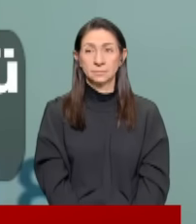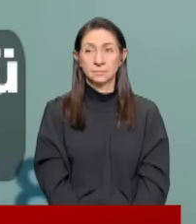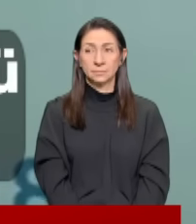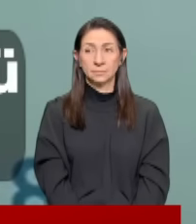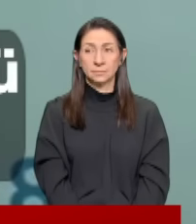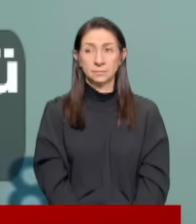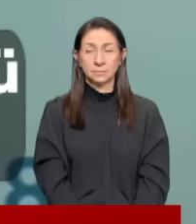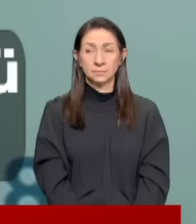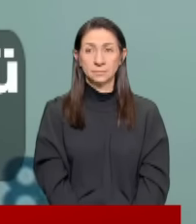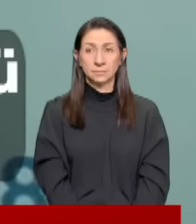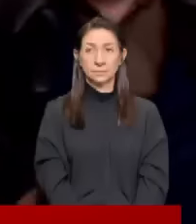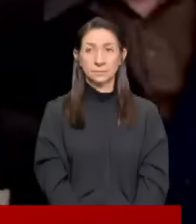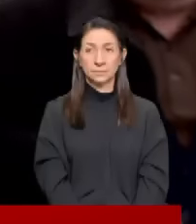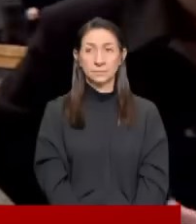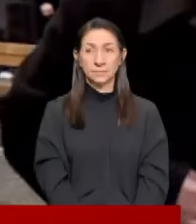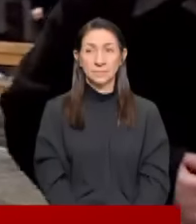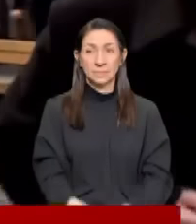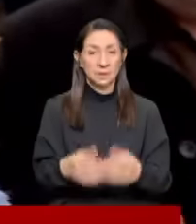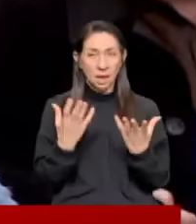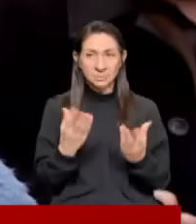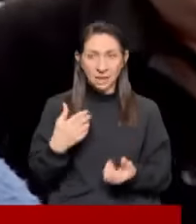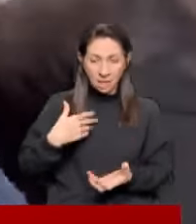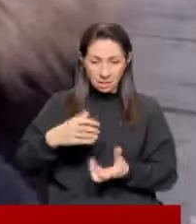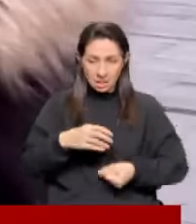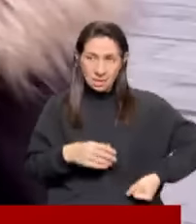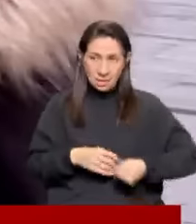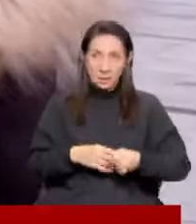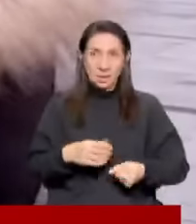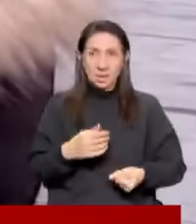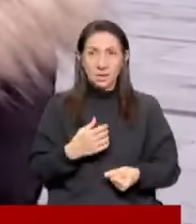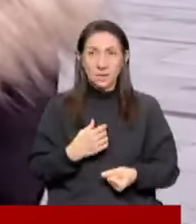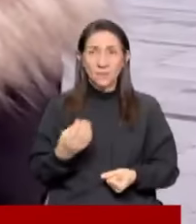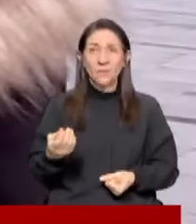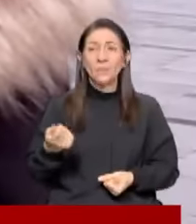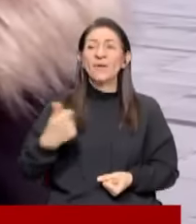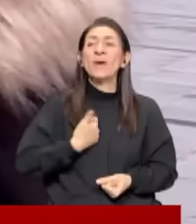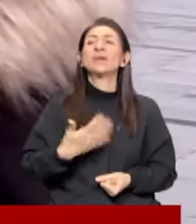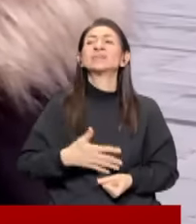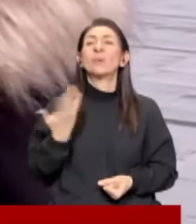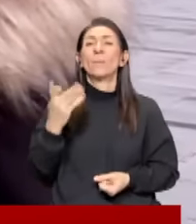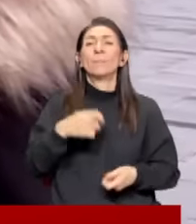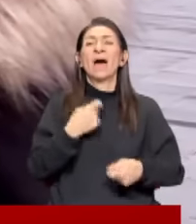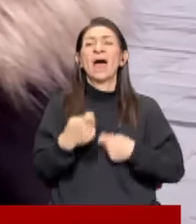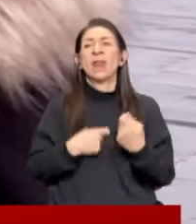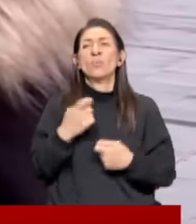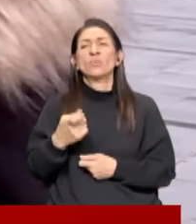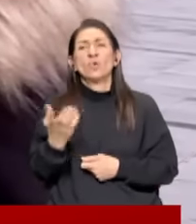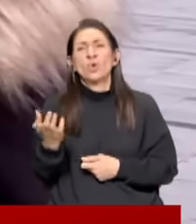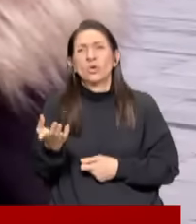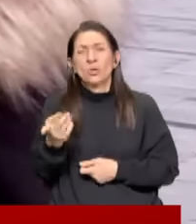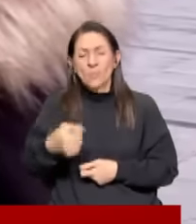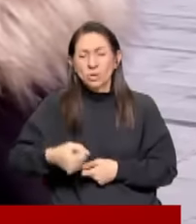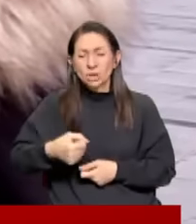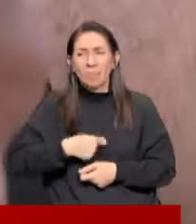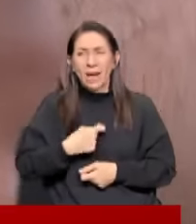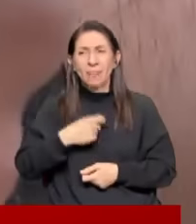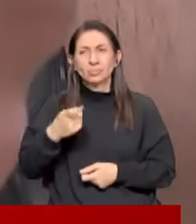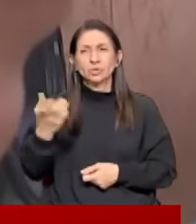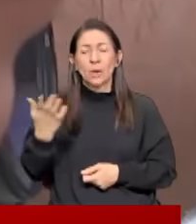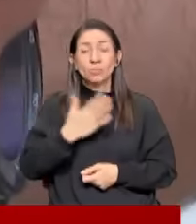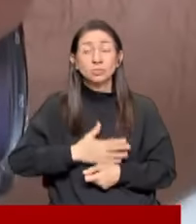çözümünü istiyoruz. Yani ne yapsın, elinde mi götürsün? Vermemek için. Vermek istemeyen zaten her türlü bahane bulur. Orada poşet bahanesini